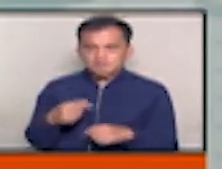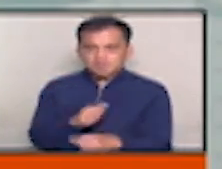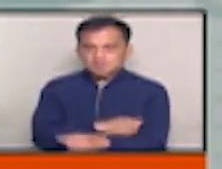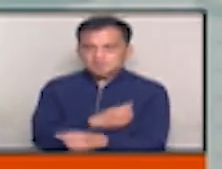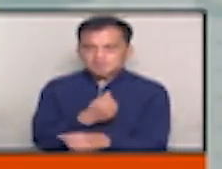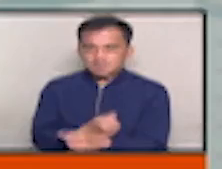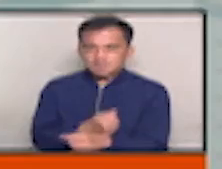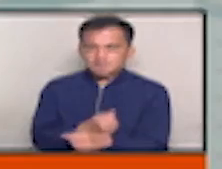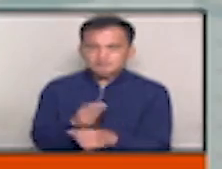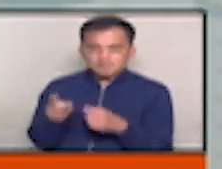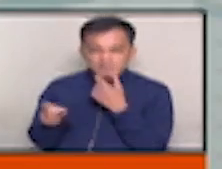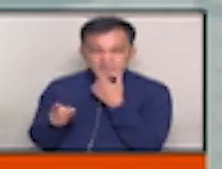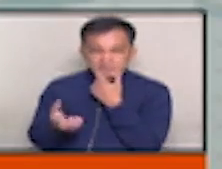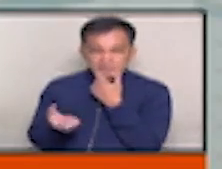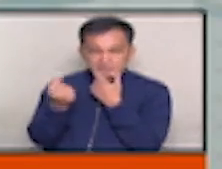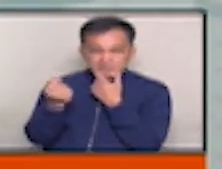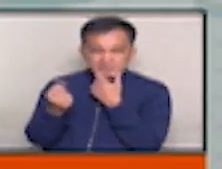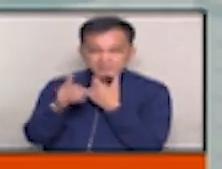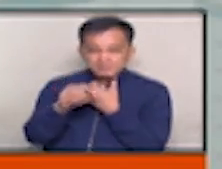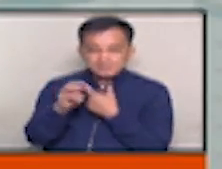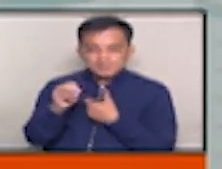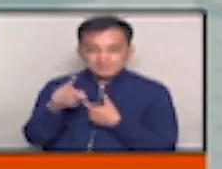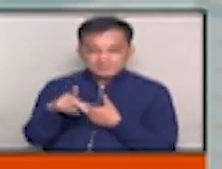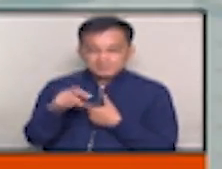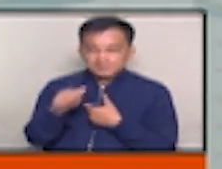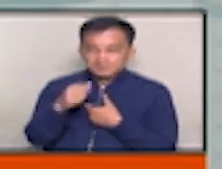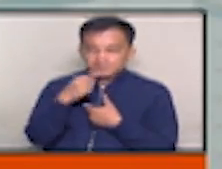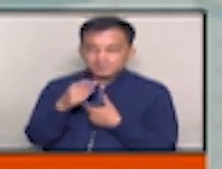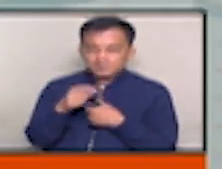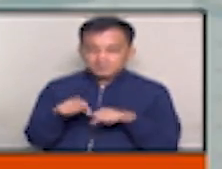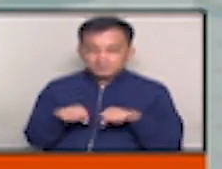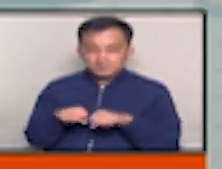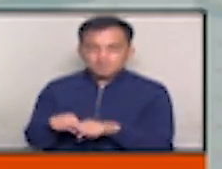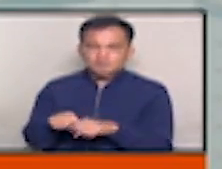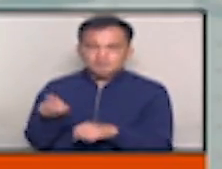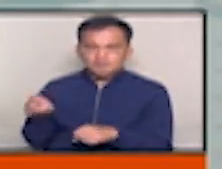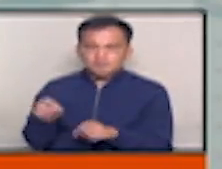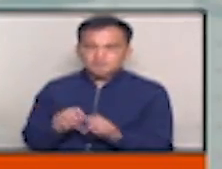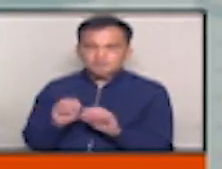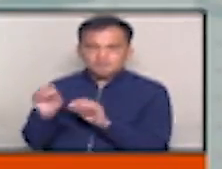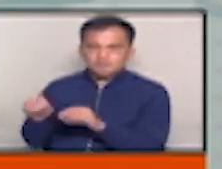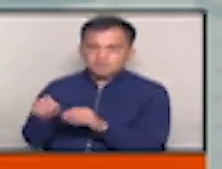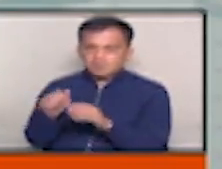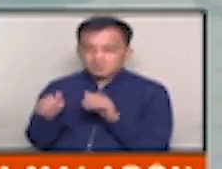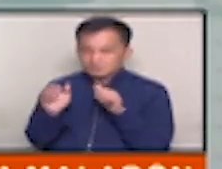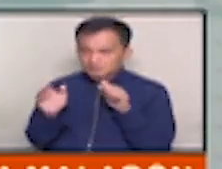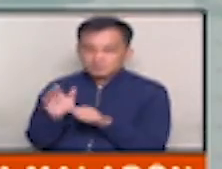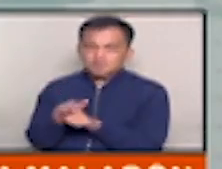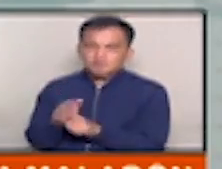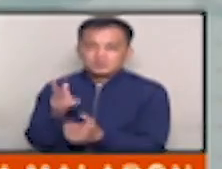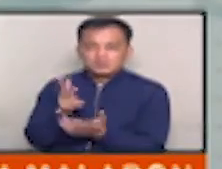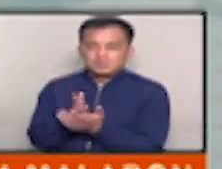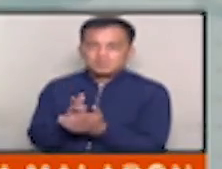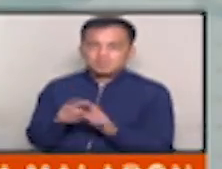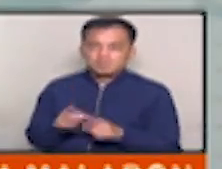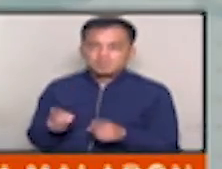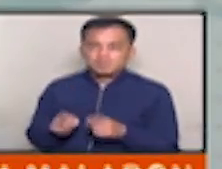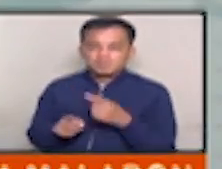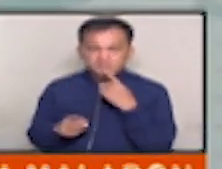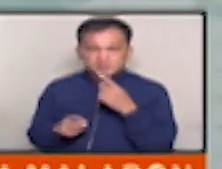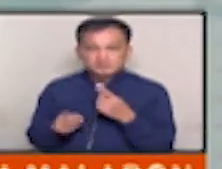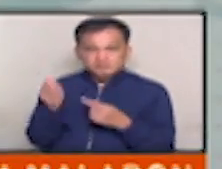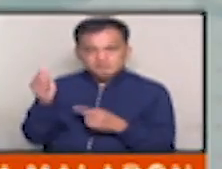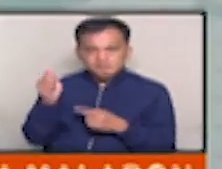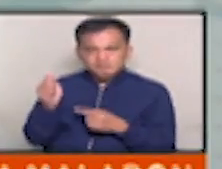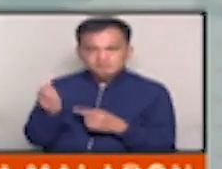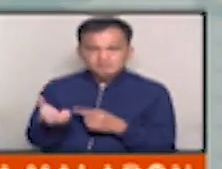authority pahintulot sa may-ari ng dampa na yung kanyang kariton ay doon niya itatago o ipaparada. Pero mismo